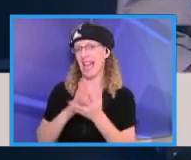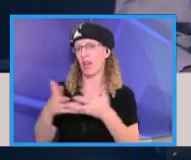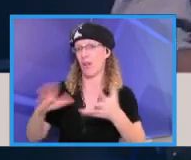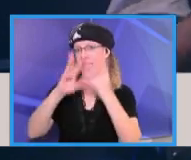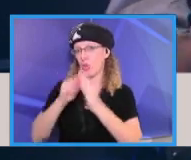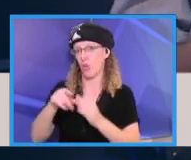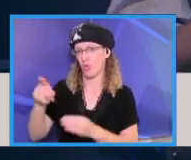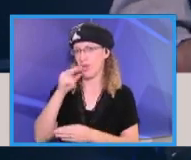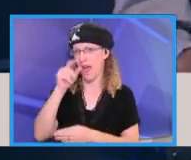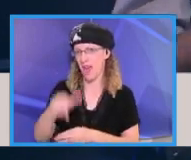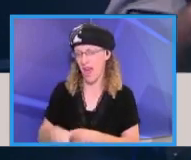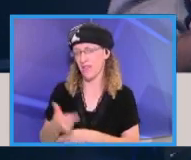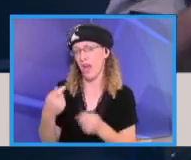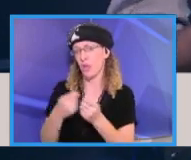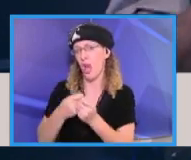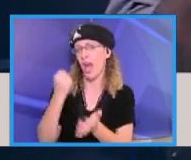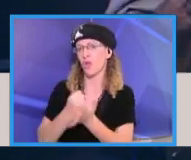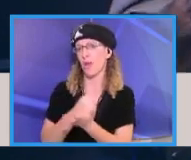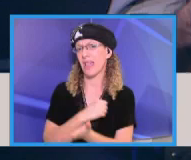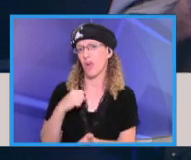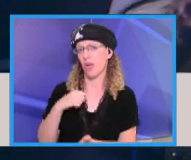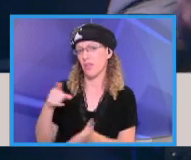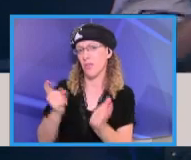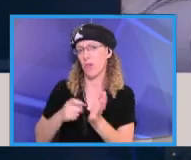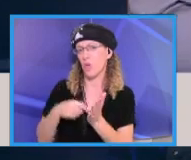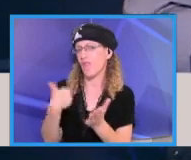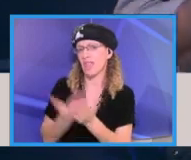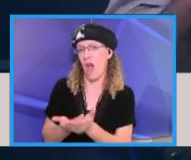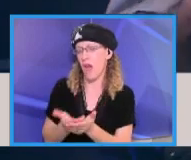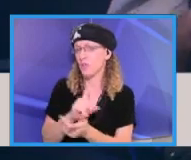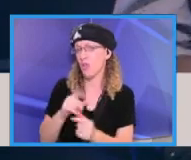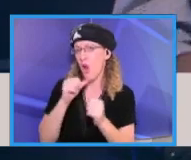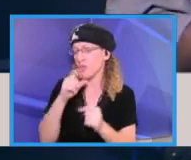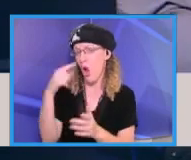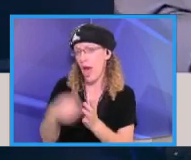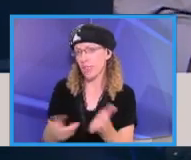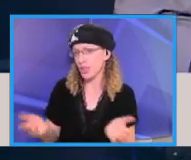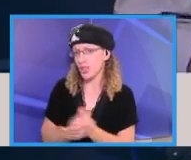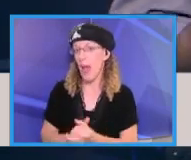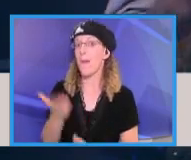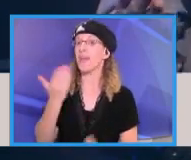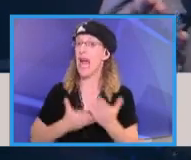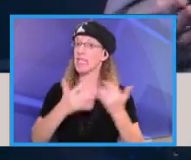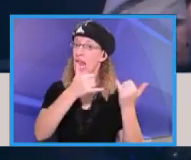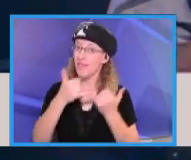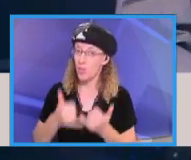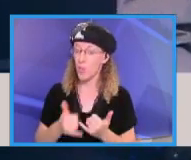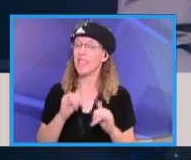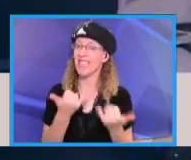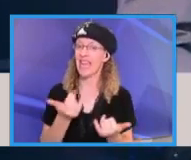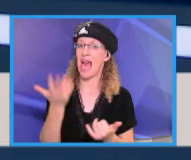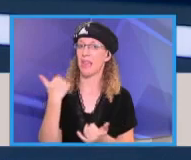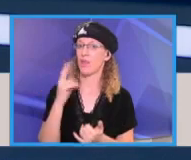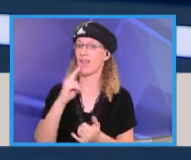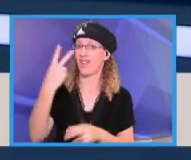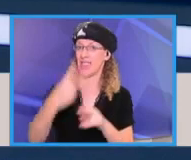דיבר דוקטור פרידמן, שייך לתחום הכשרויות הפרטיות, שכמו שאמרתי, הוא ביקוש והיצעה. מי שלא רוצה לא רוכש אותו. ביחס ליבוא, נעשתה בשנתיים